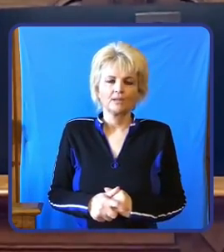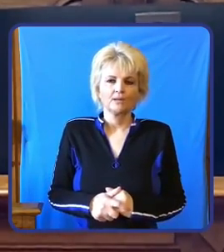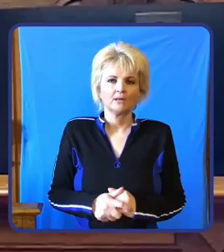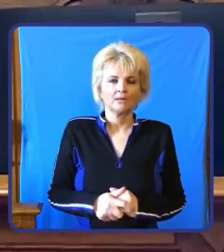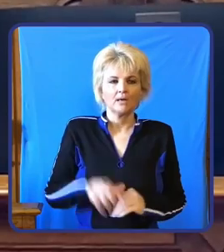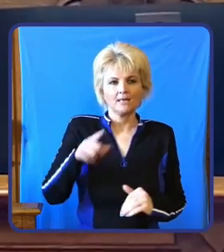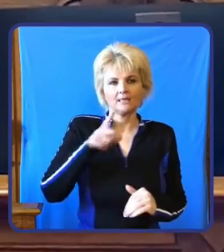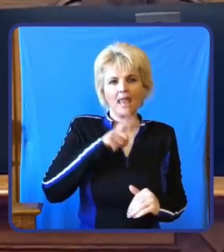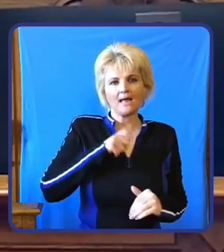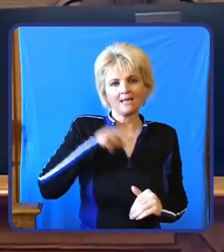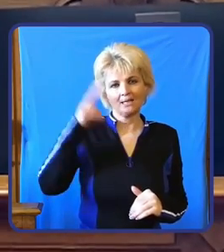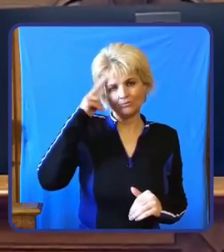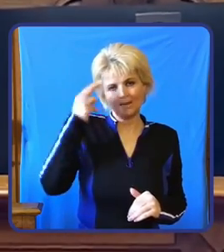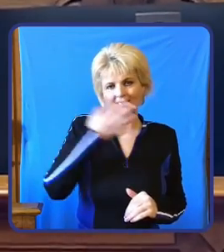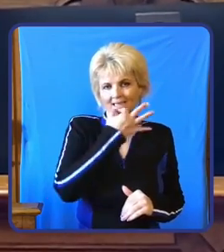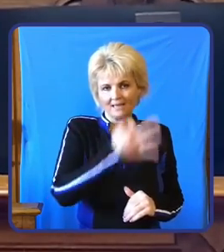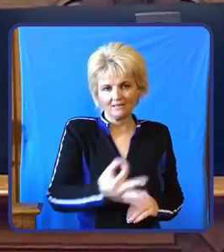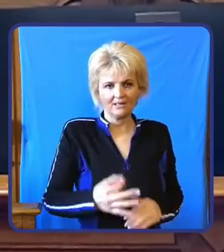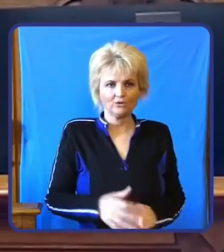Ez legismert kérdés.